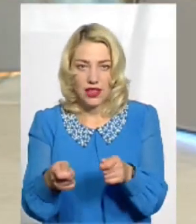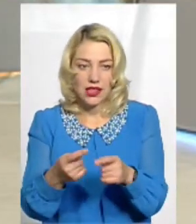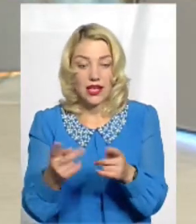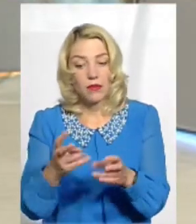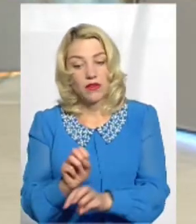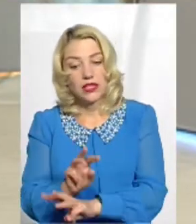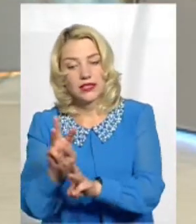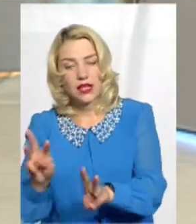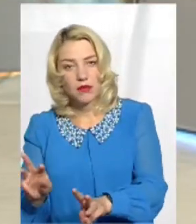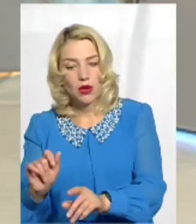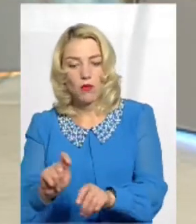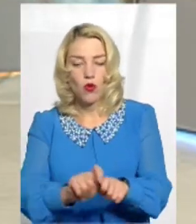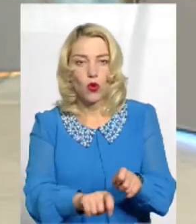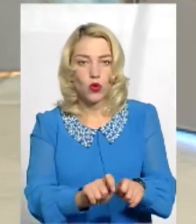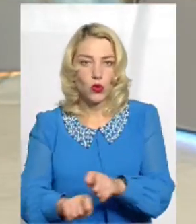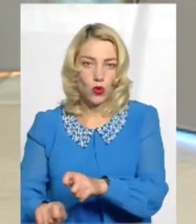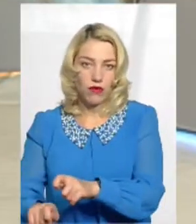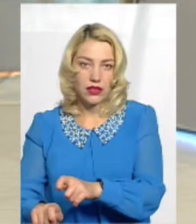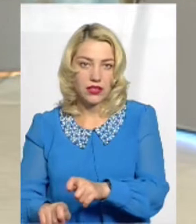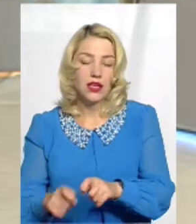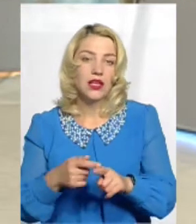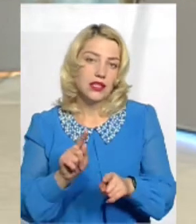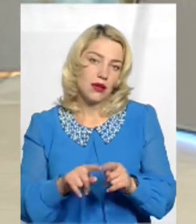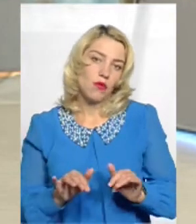як забезпечити, так і проконтролювати,